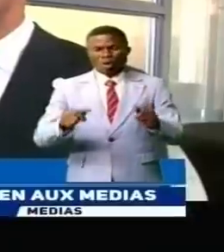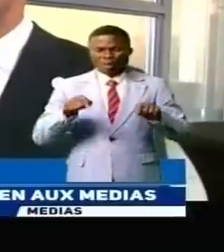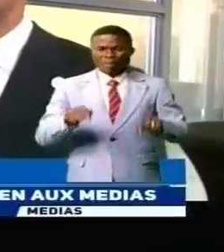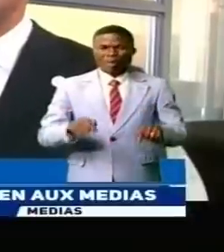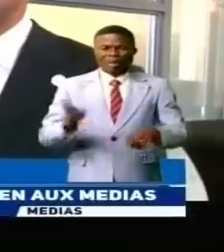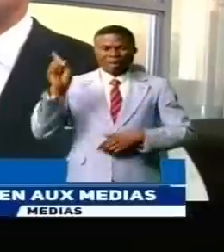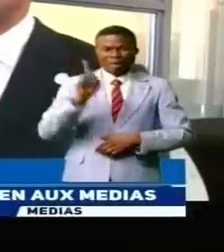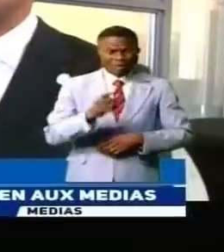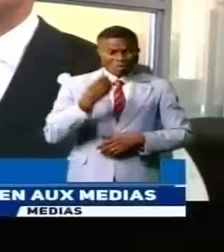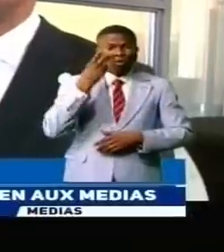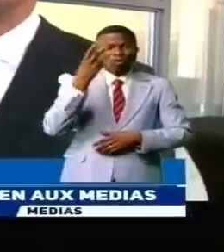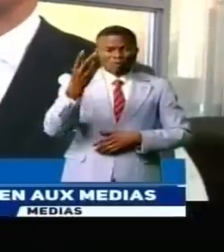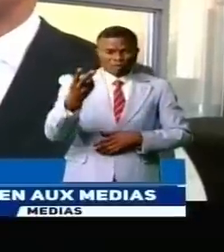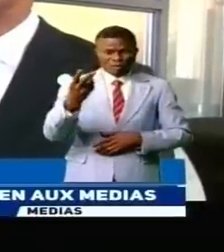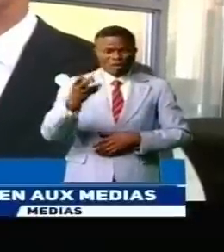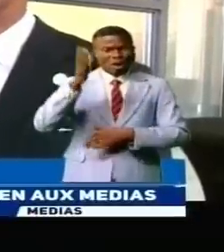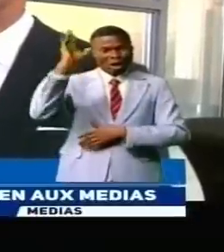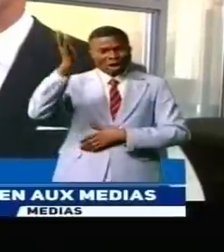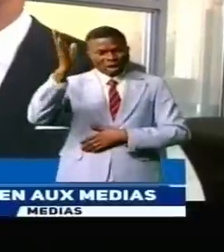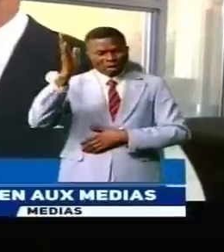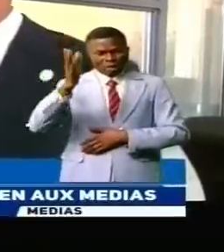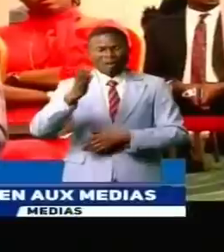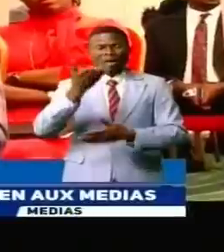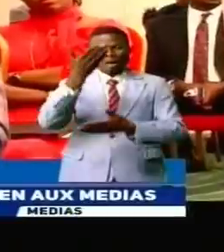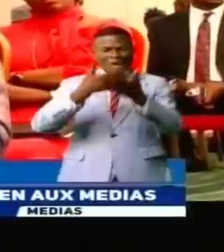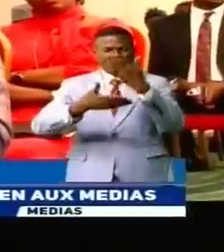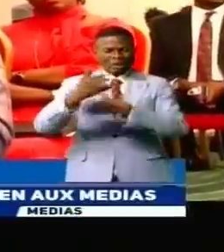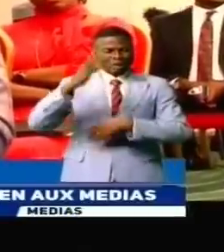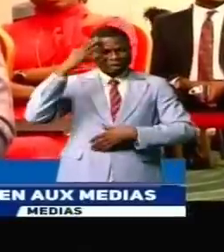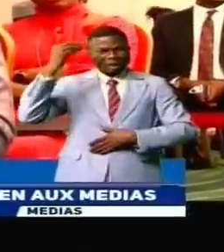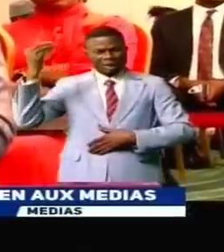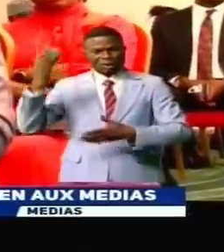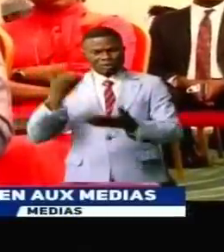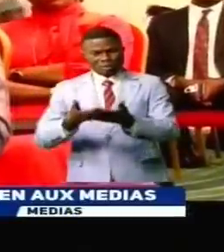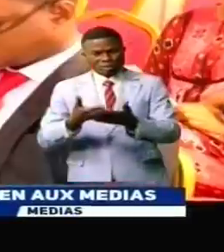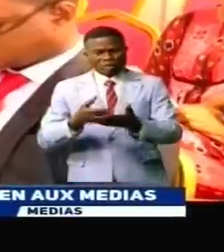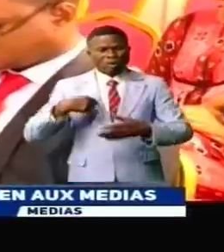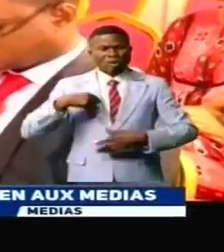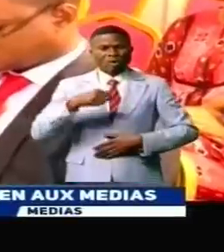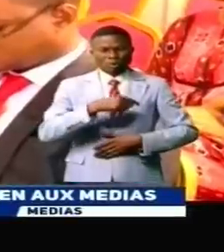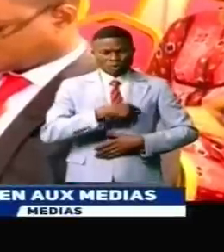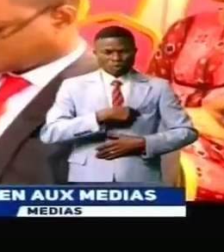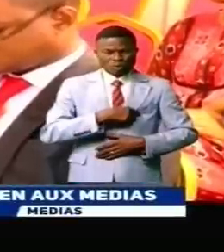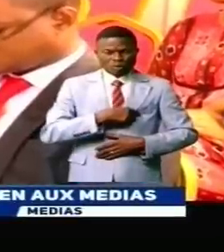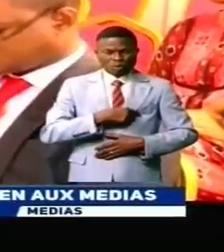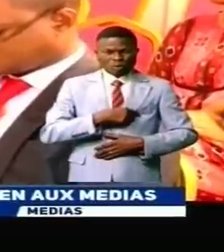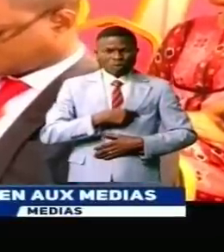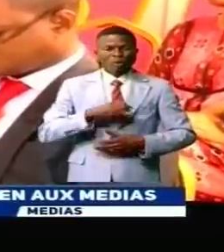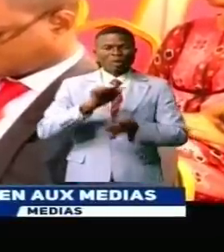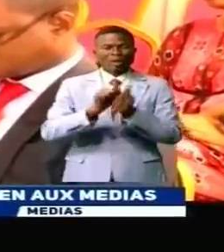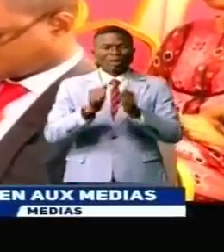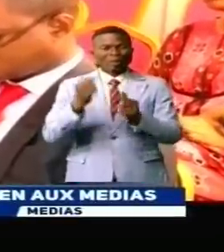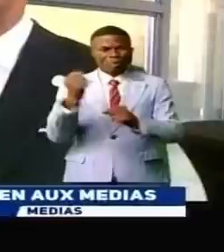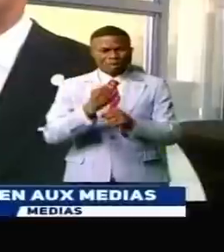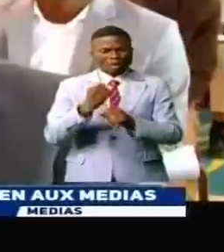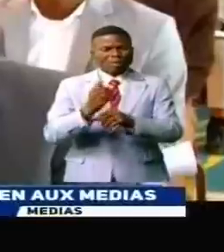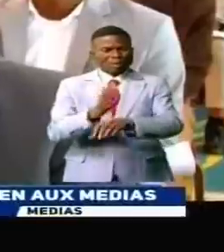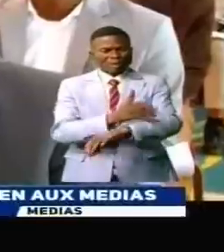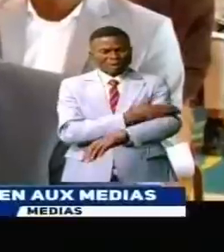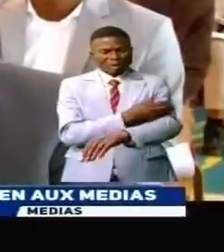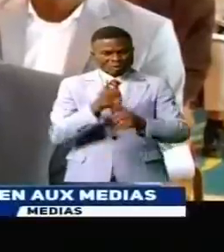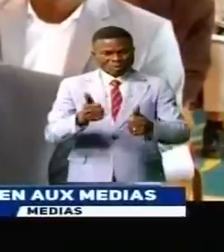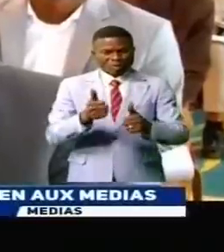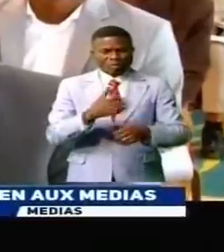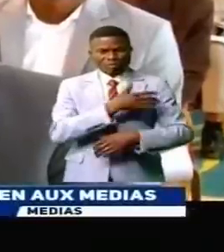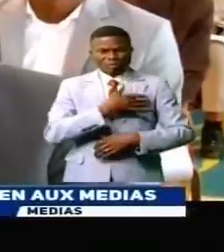venir assister à cette conférence, partager les opinions, mais aussi écouter, parce que nous sommes dans le cadre d'un travail qui est évolutif.